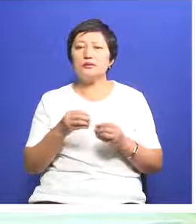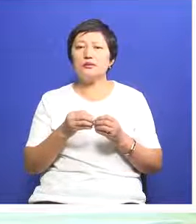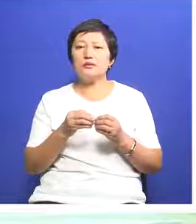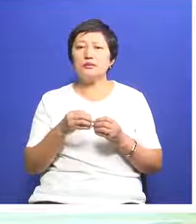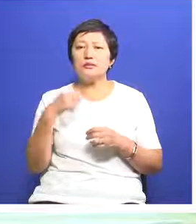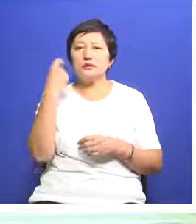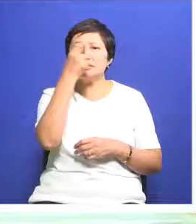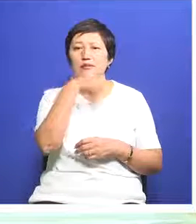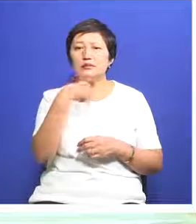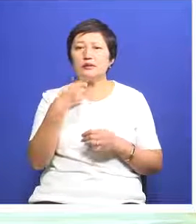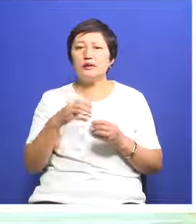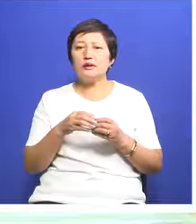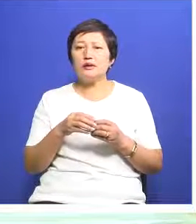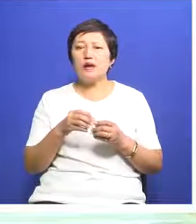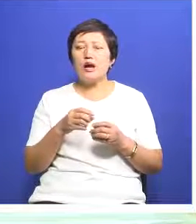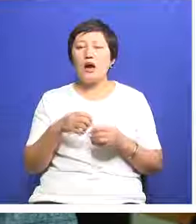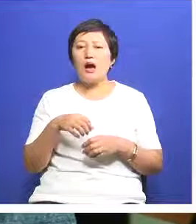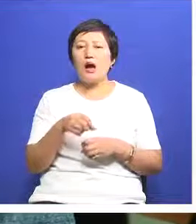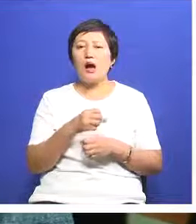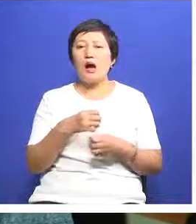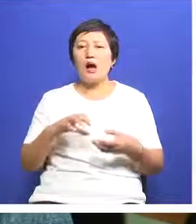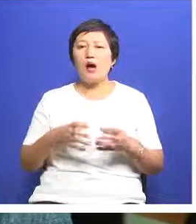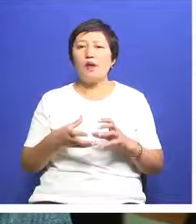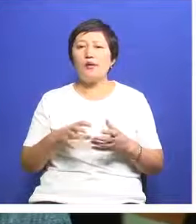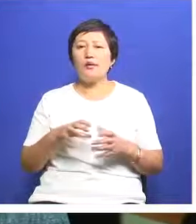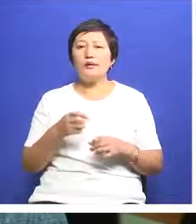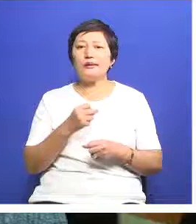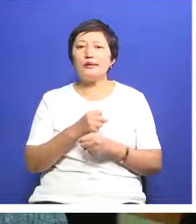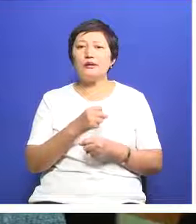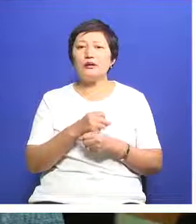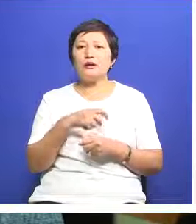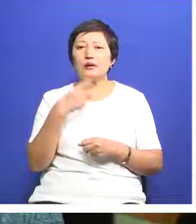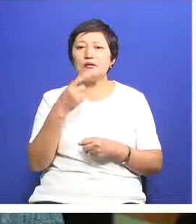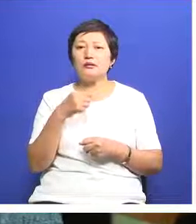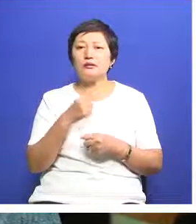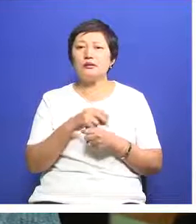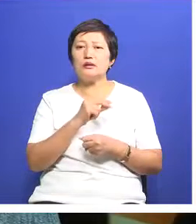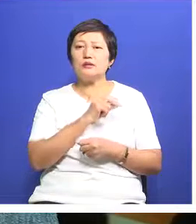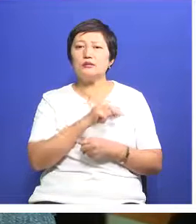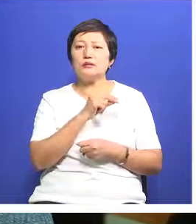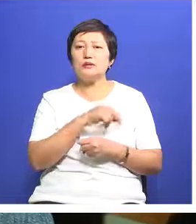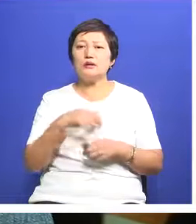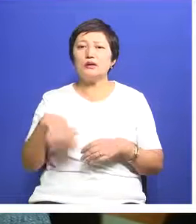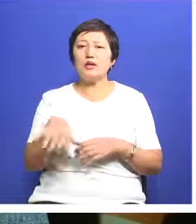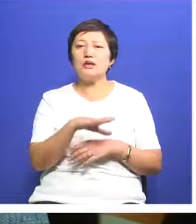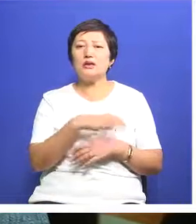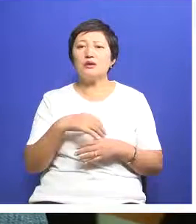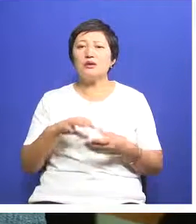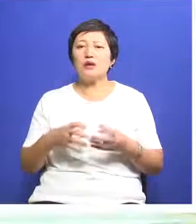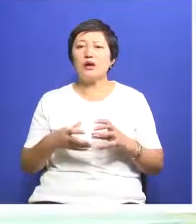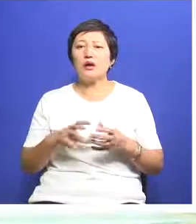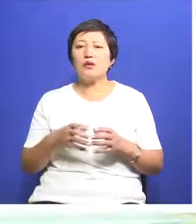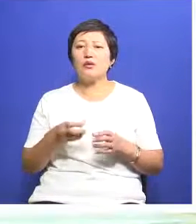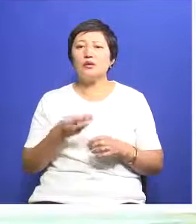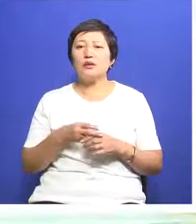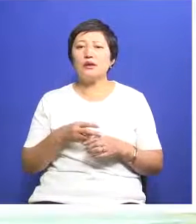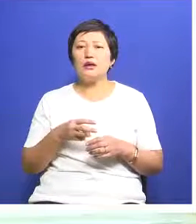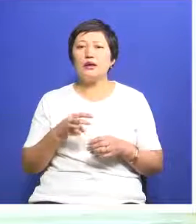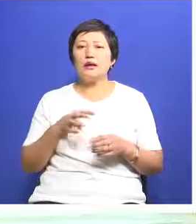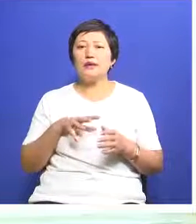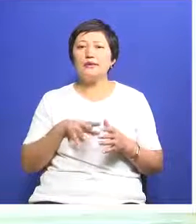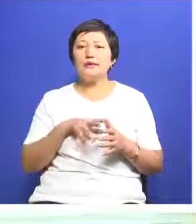жылдан бері бүгінгі таңға дейін ауыл әкімі болып қызмет атқарып жатырмын. Жалпы ауылда